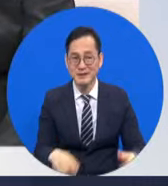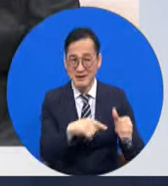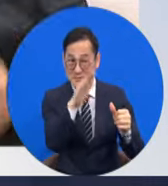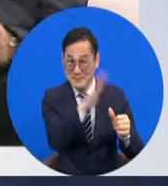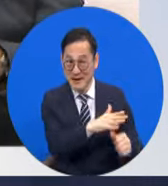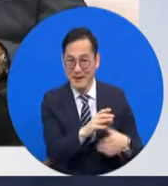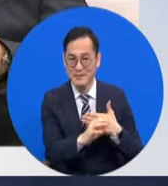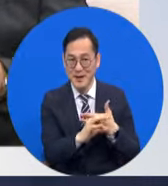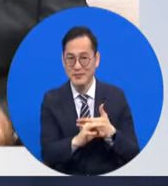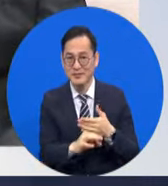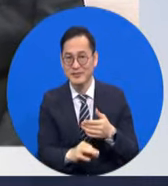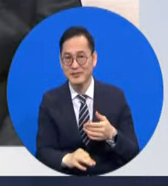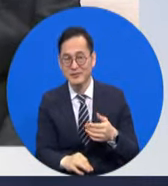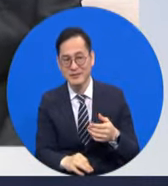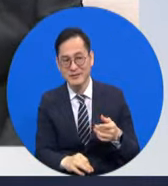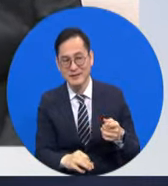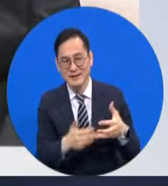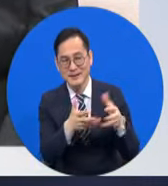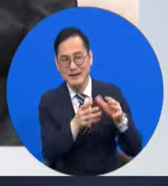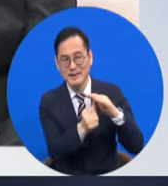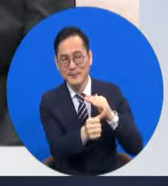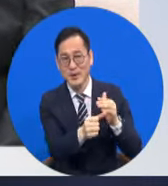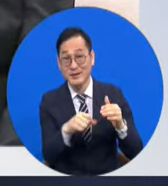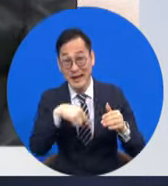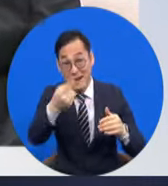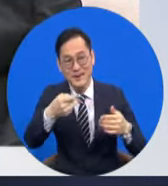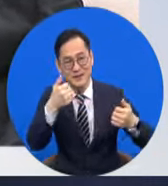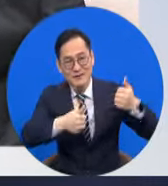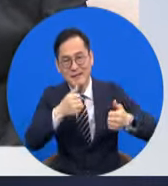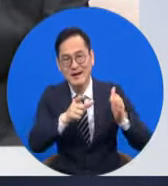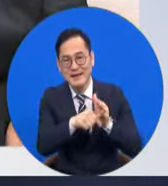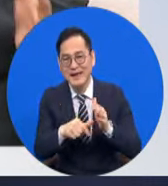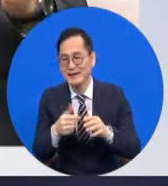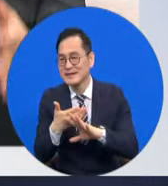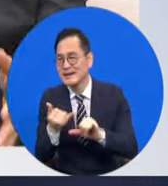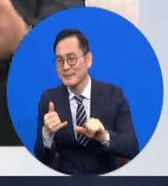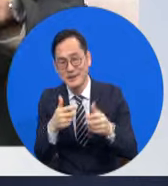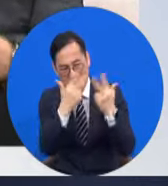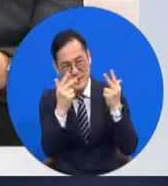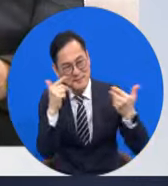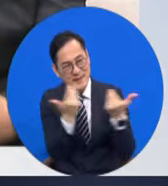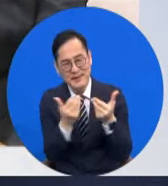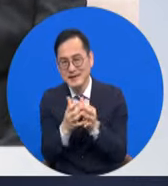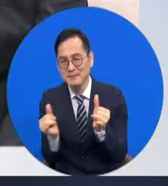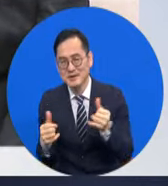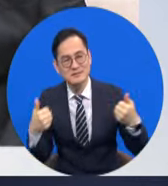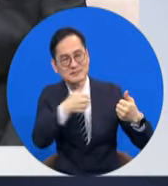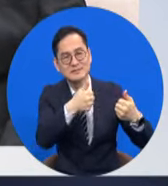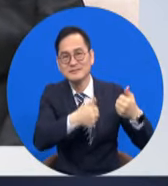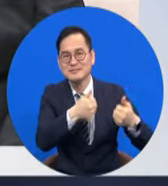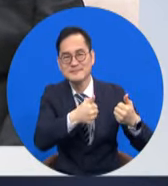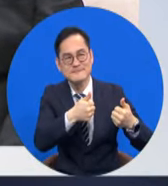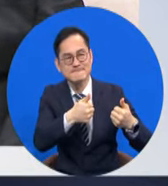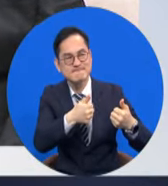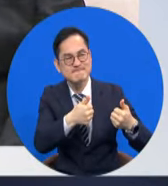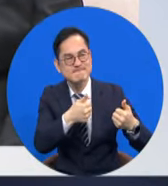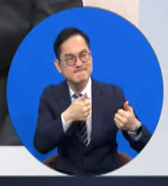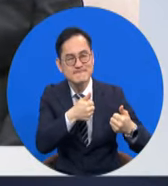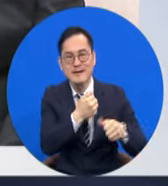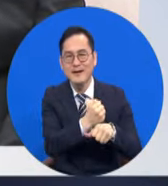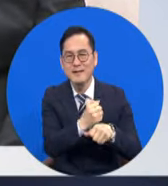친문계가 도전하는 그런 어떤 다양성이 생기는 뭐 그런 어떤 또 변화의 지점이 생기지 않을까 그렇게 생각이 듭니다.